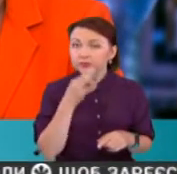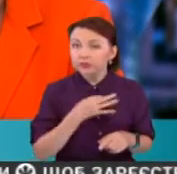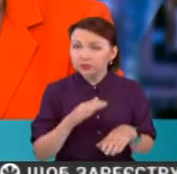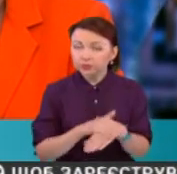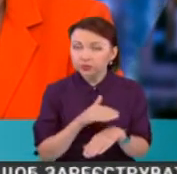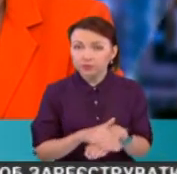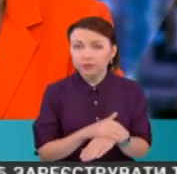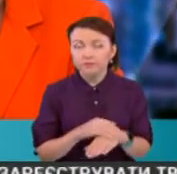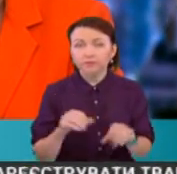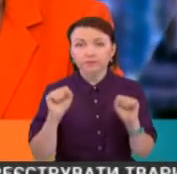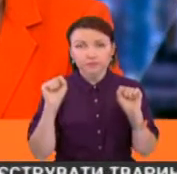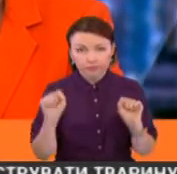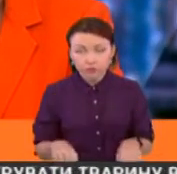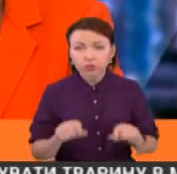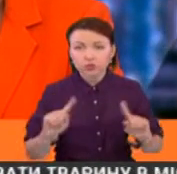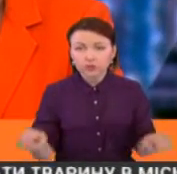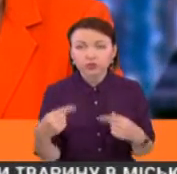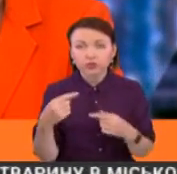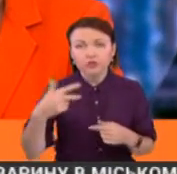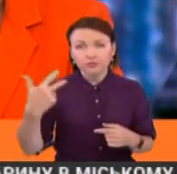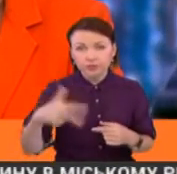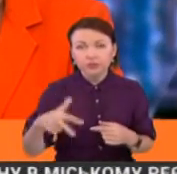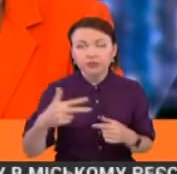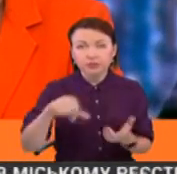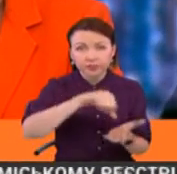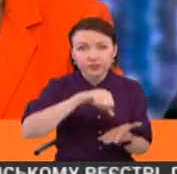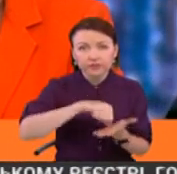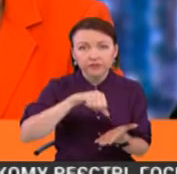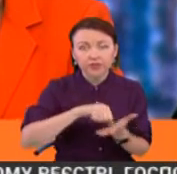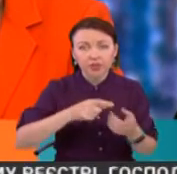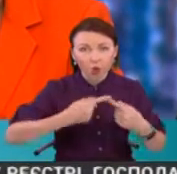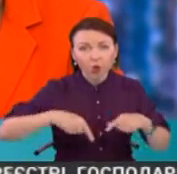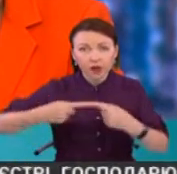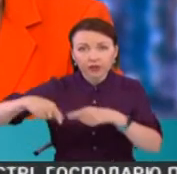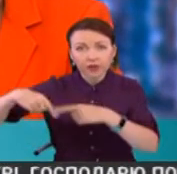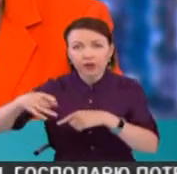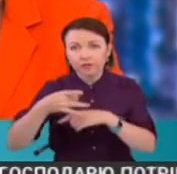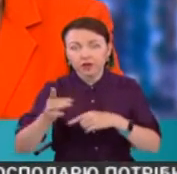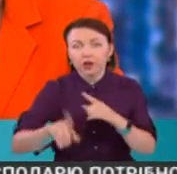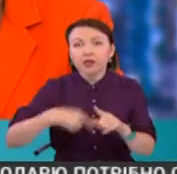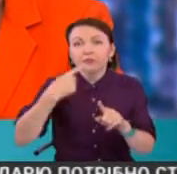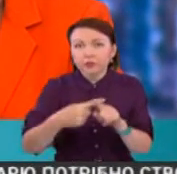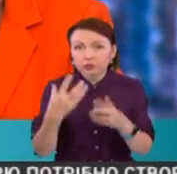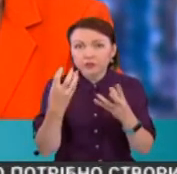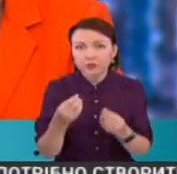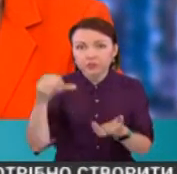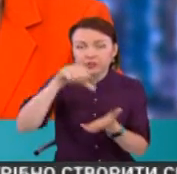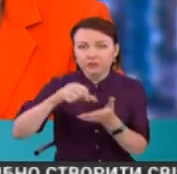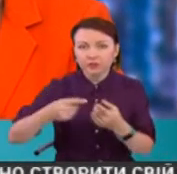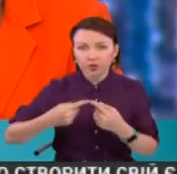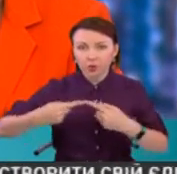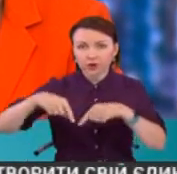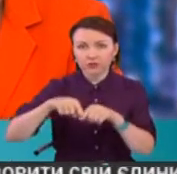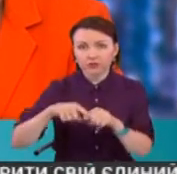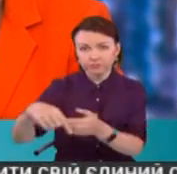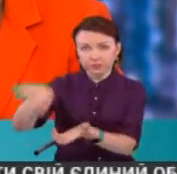можна створити 30 представницьких органів в районі і плюс ще один представницький орган